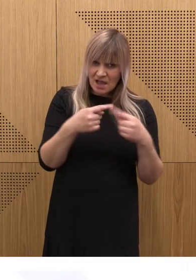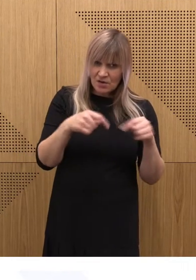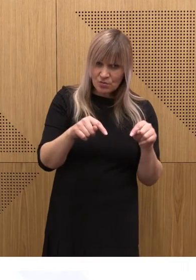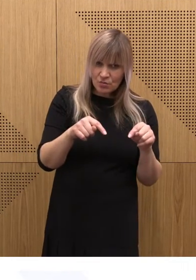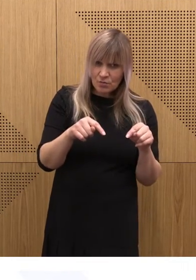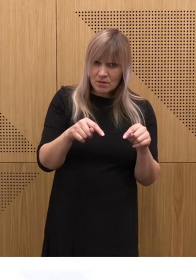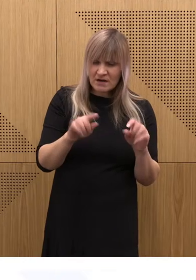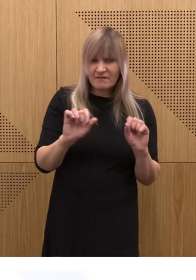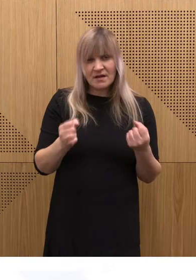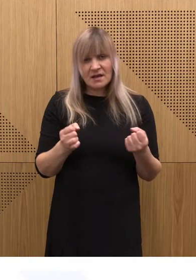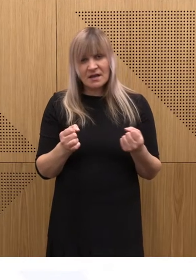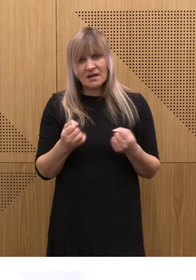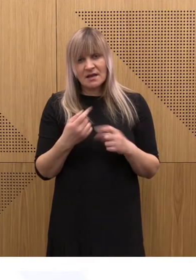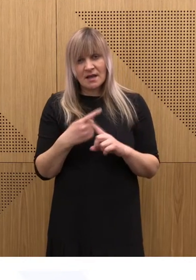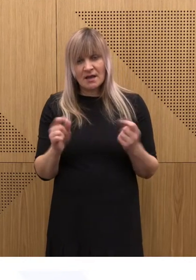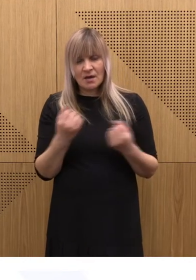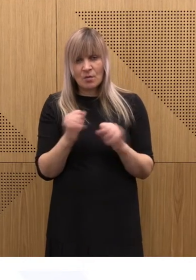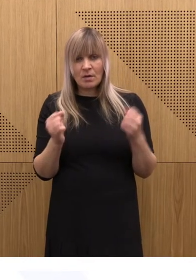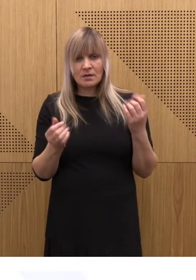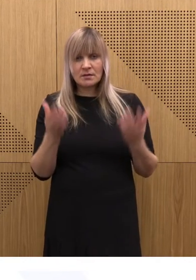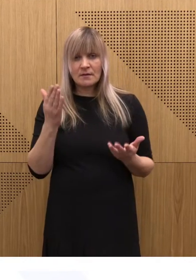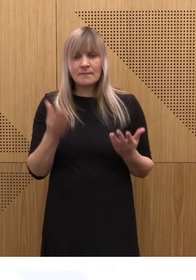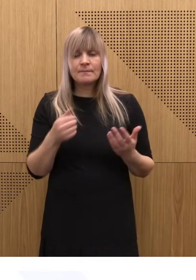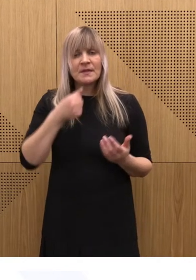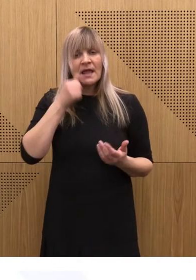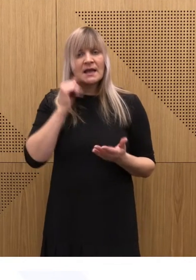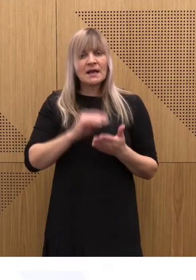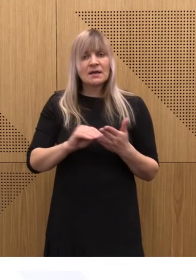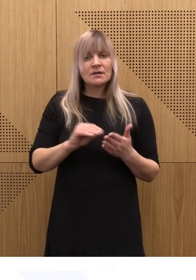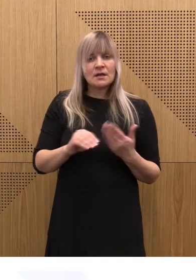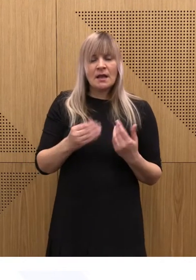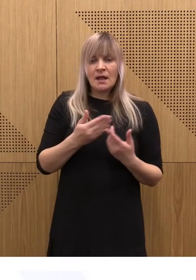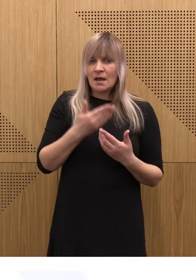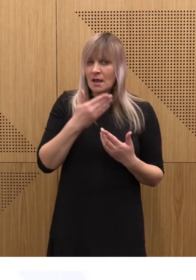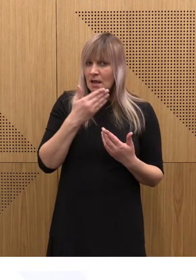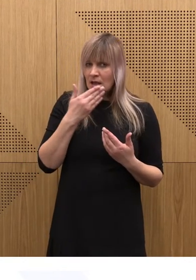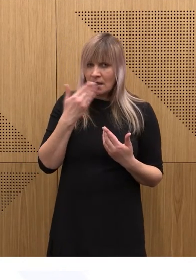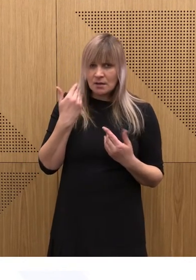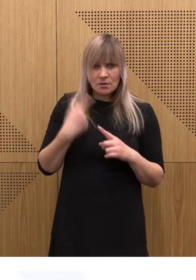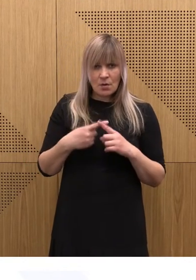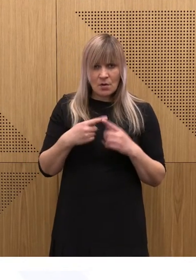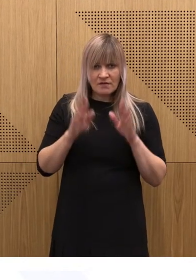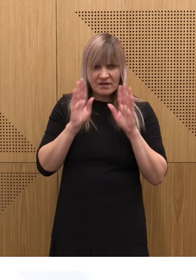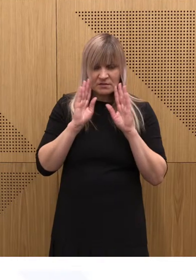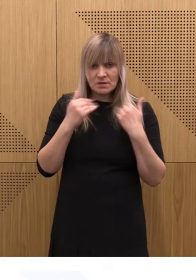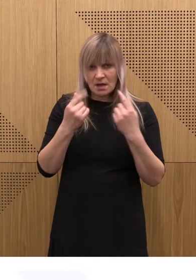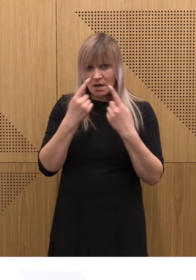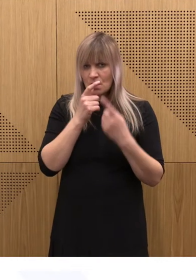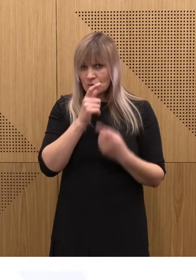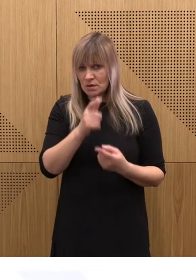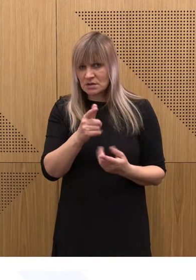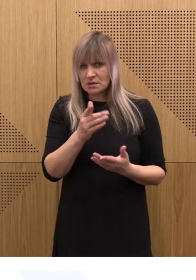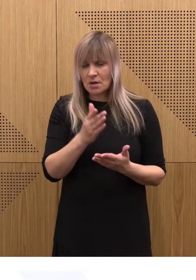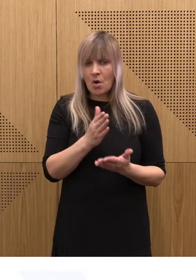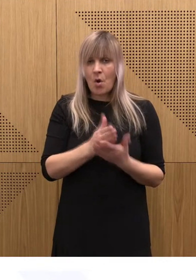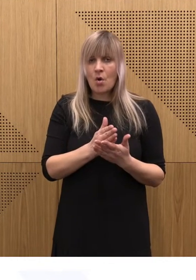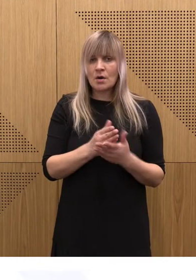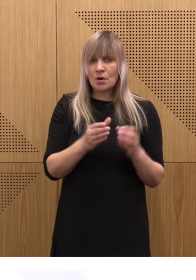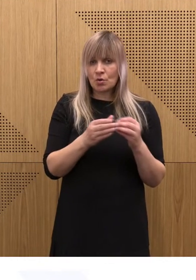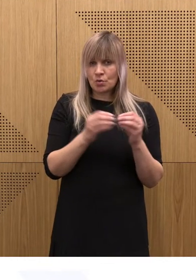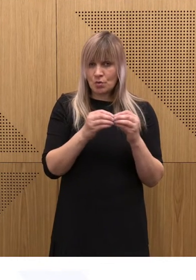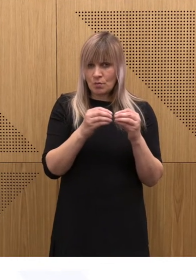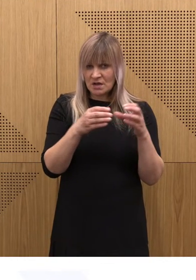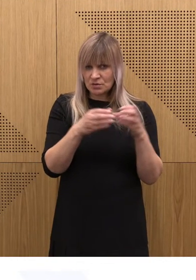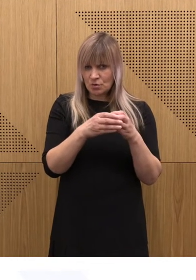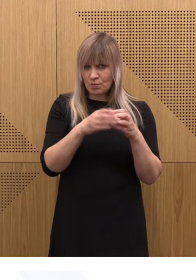ja huviharidus või mitte. Eile te kirjutasite, et ei ole Facebookis, täna te teatasite, et nagu 10 gruppides